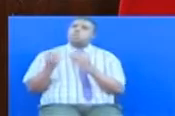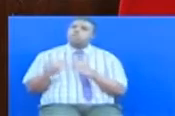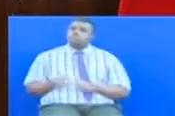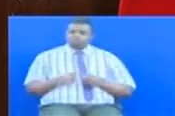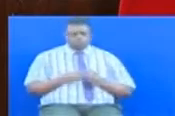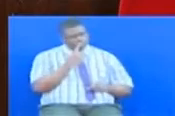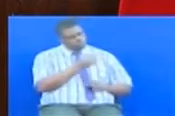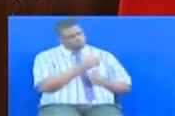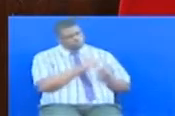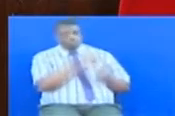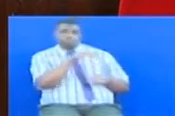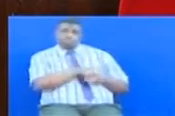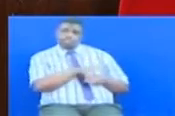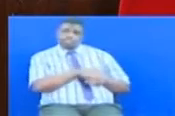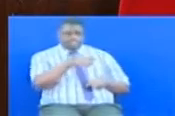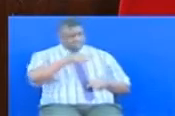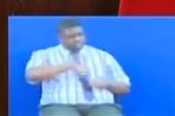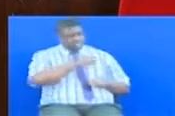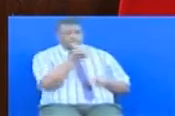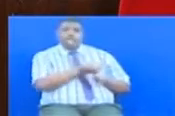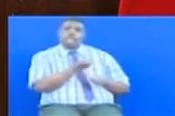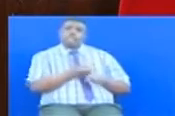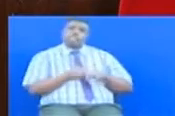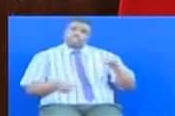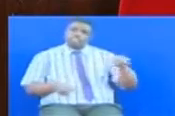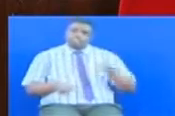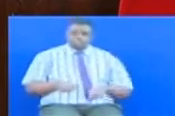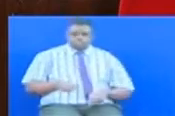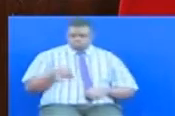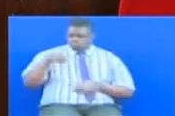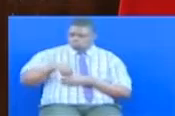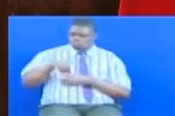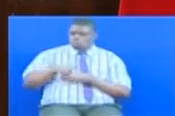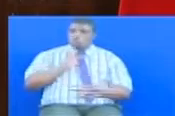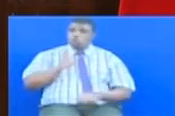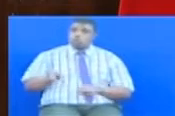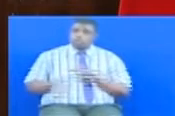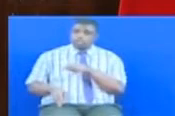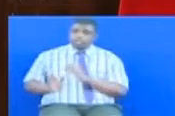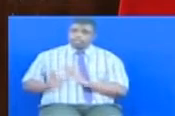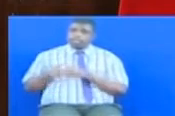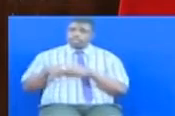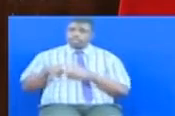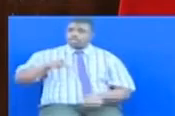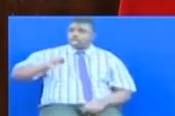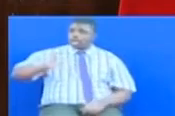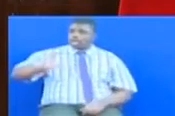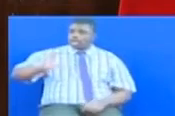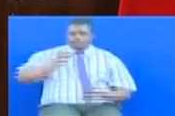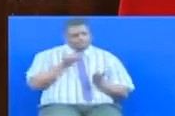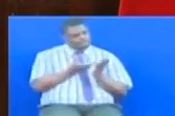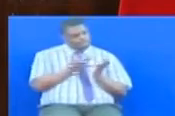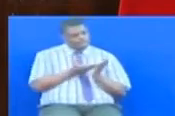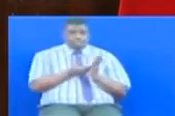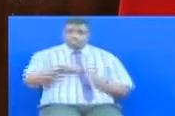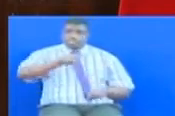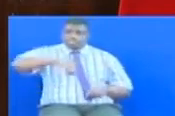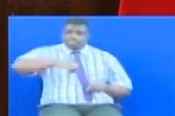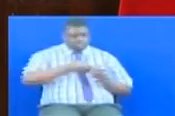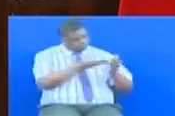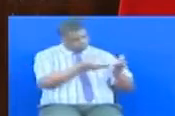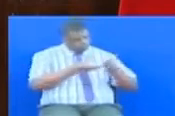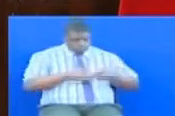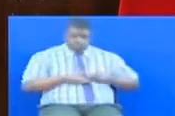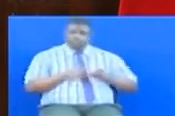kuyaona mengi na sisi tunafanyia kazi. Kwa hiyo hoja za wajumbe kwenye kamati ya LAT waliopendekeza sisi tunazichukua.